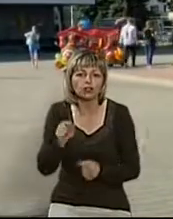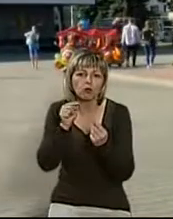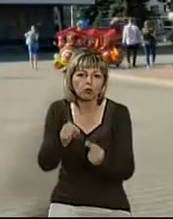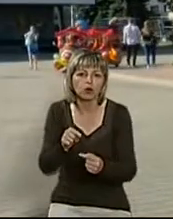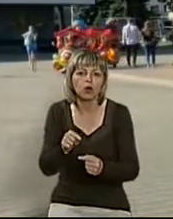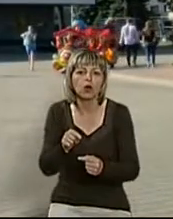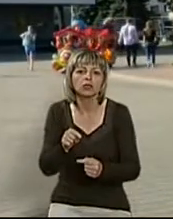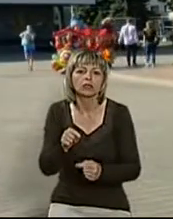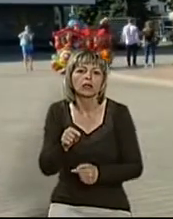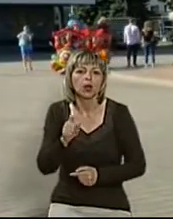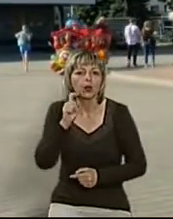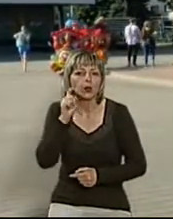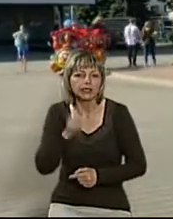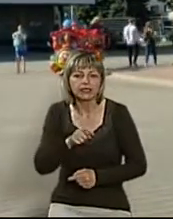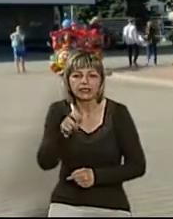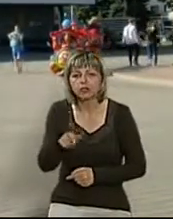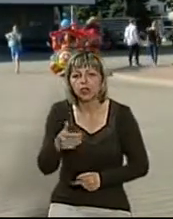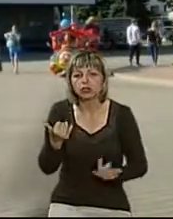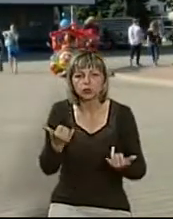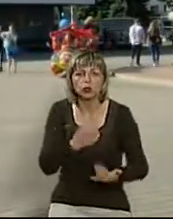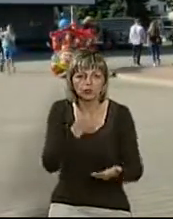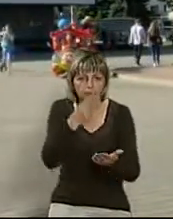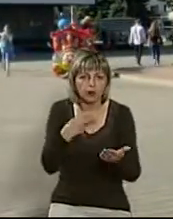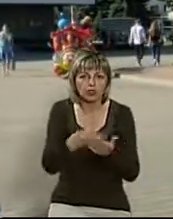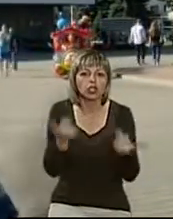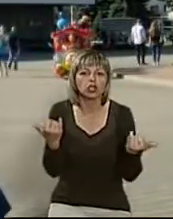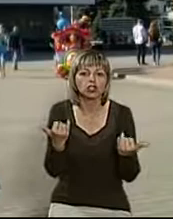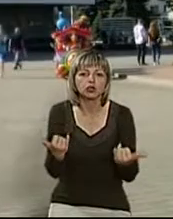громадян. Ми хочемо показати, що сьогодні